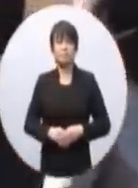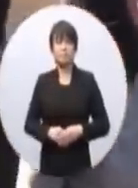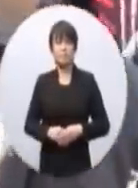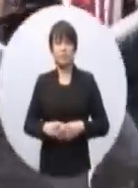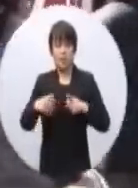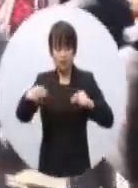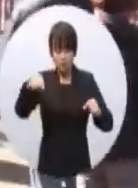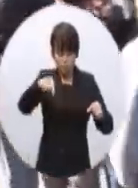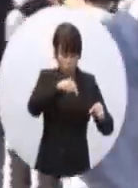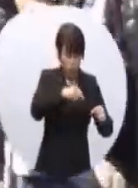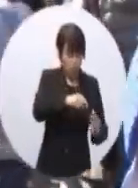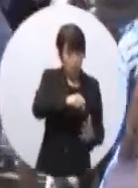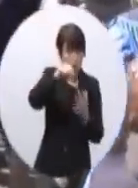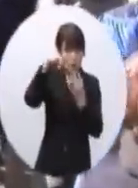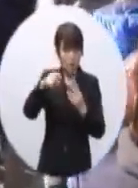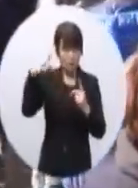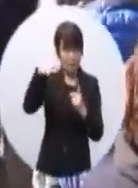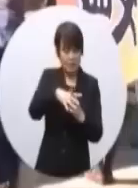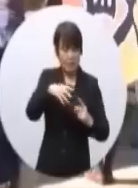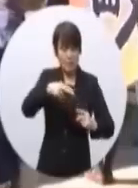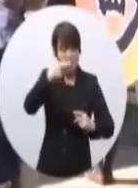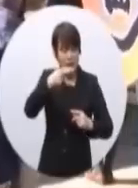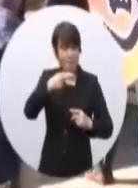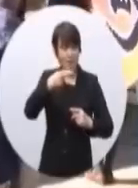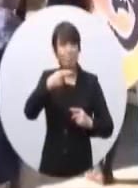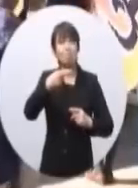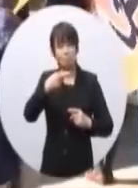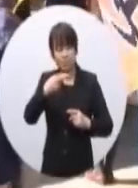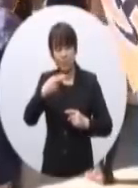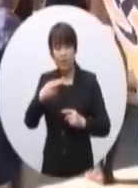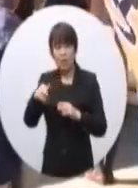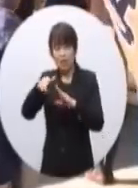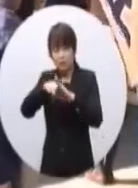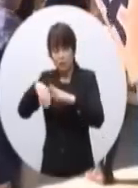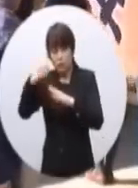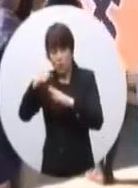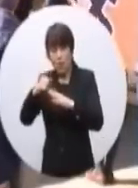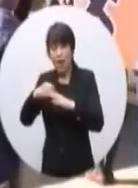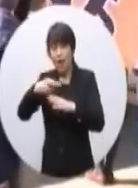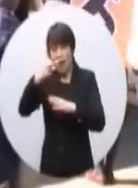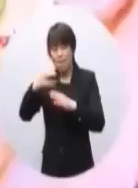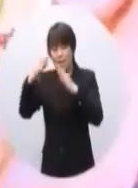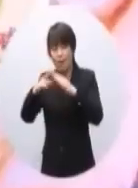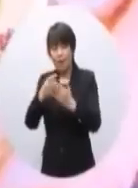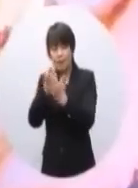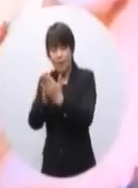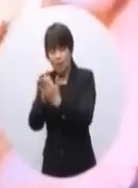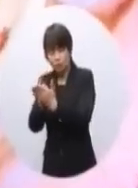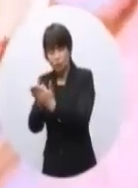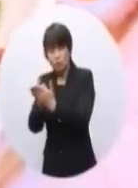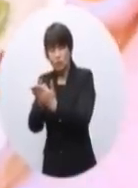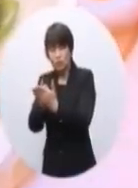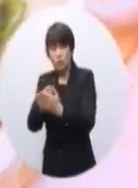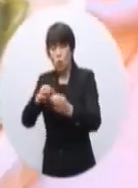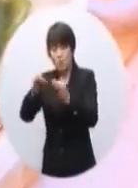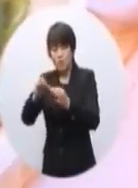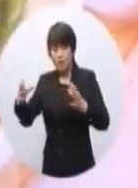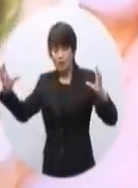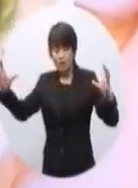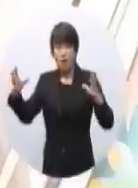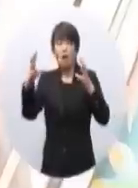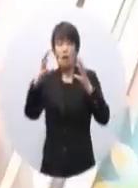全国から選ばれた人気ラーメン店と茅ヶ崎の湘南ラーメン会加盟店が中央公園に集結。